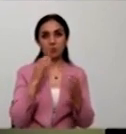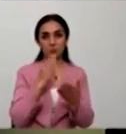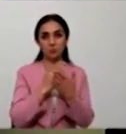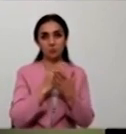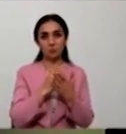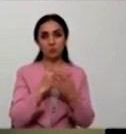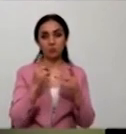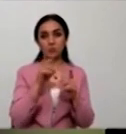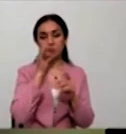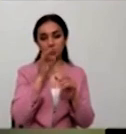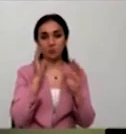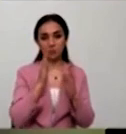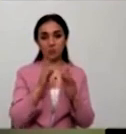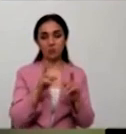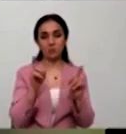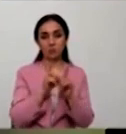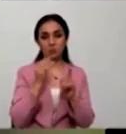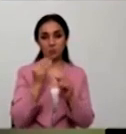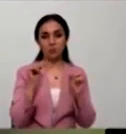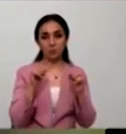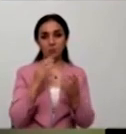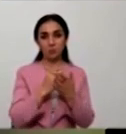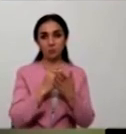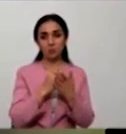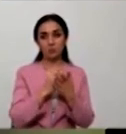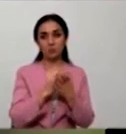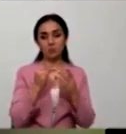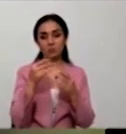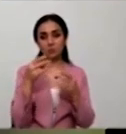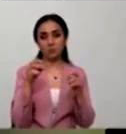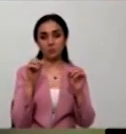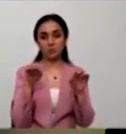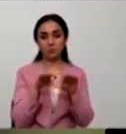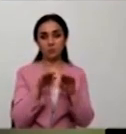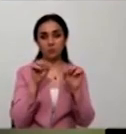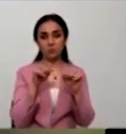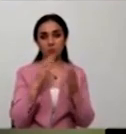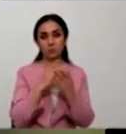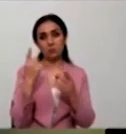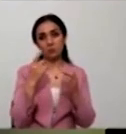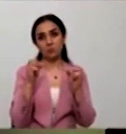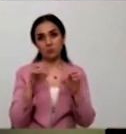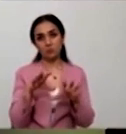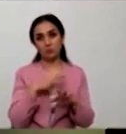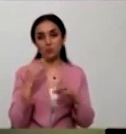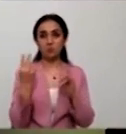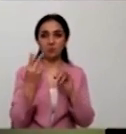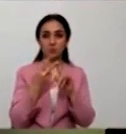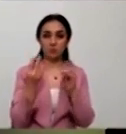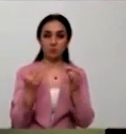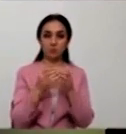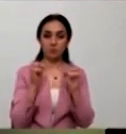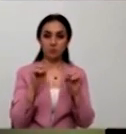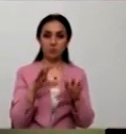imkoniyatiga to'xtaladigan bo'lsak, u holda bularning imkoniyati teng imkoniyatli bo'ladi. Ya'ni birinchisi ham tushishi mumkin, ikkinchi jamoa